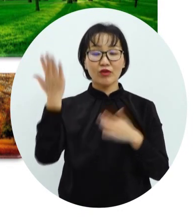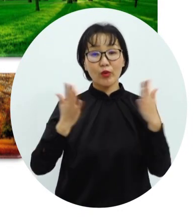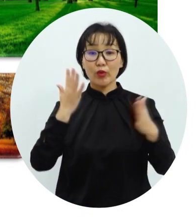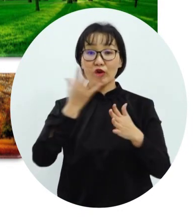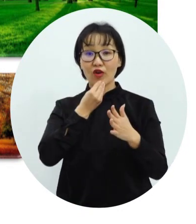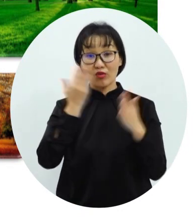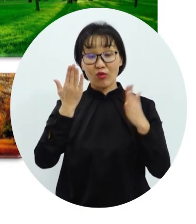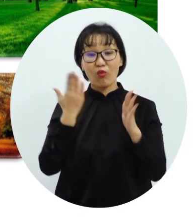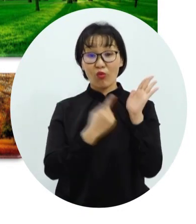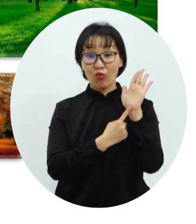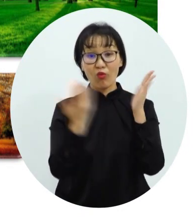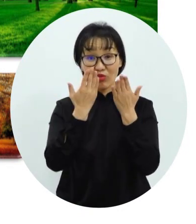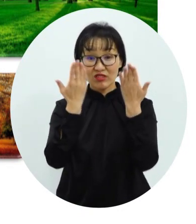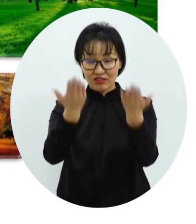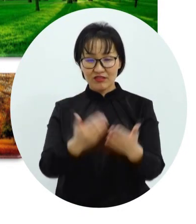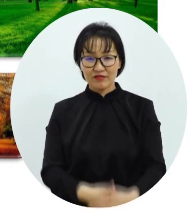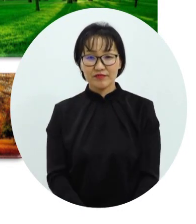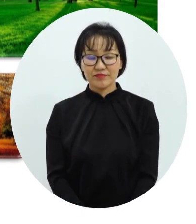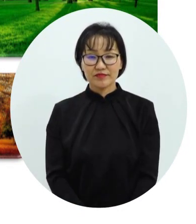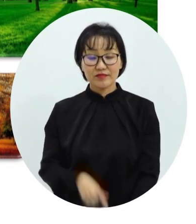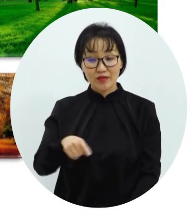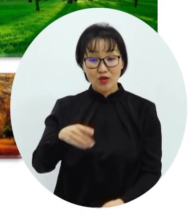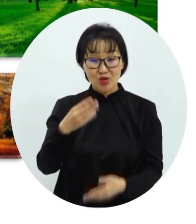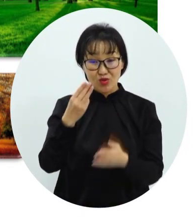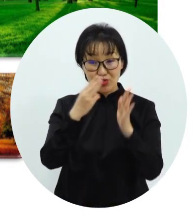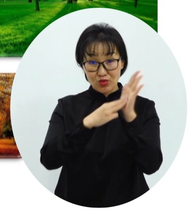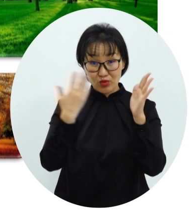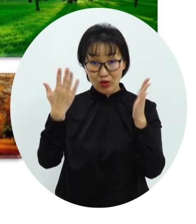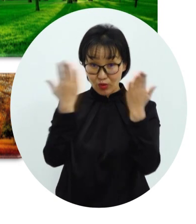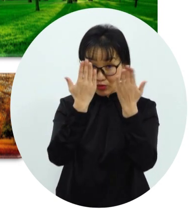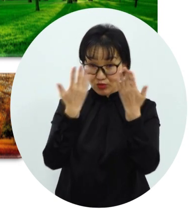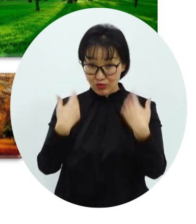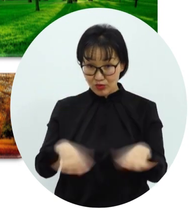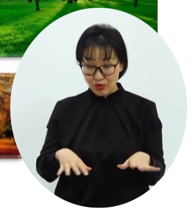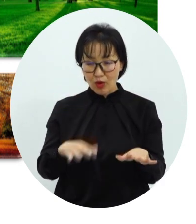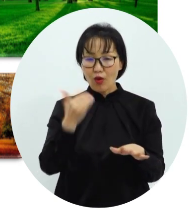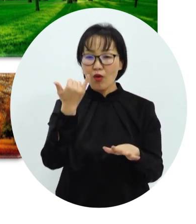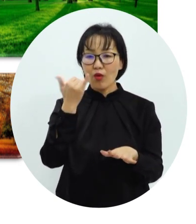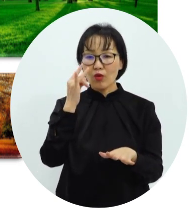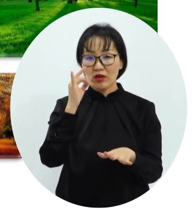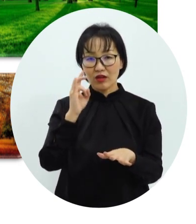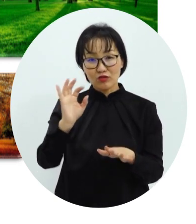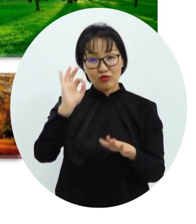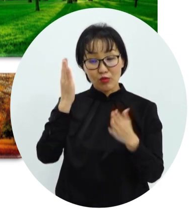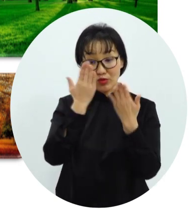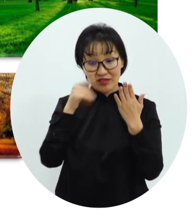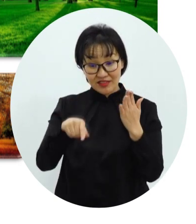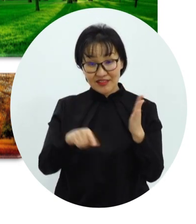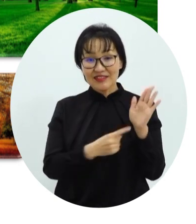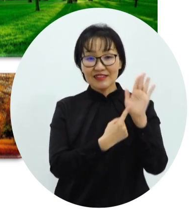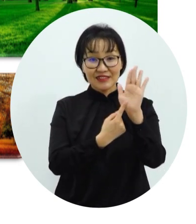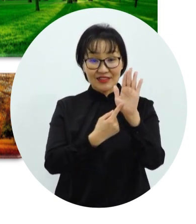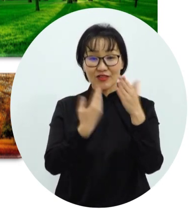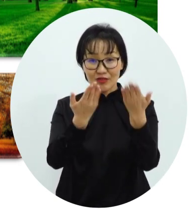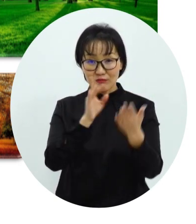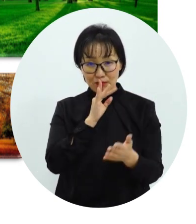мэдэрснүүдээ бүгдийг илэрхийлсэн байна. За багш нь энэ шүлгийг уншсан уран үнсэн нэг бичлэгийг та нарт сонсгоё.